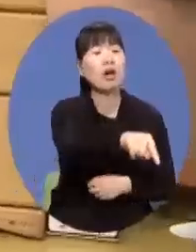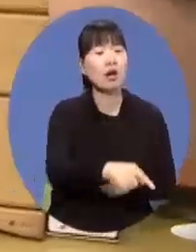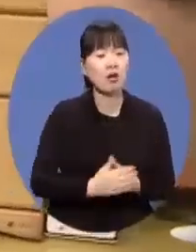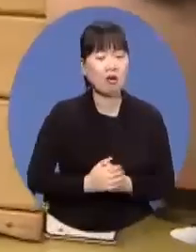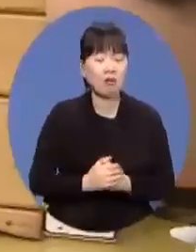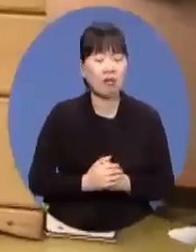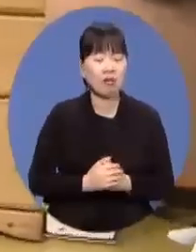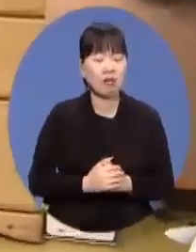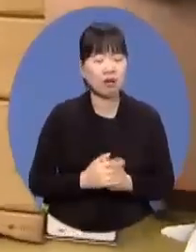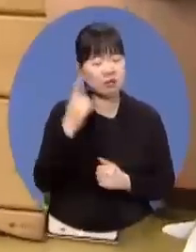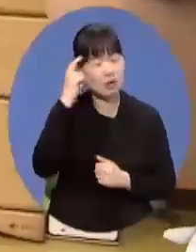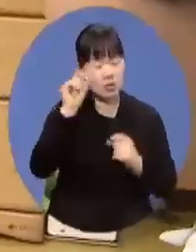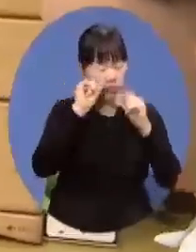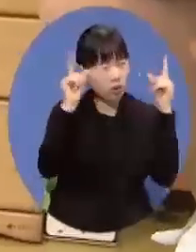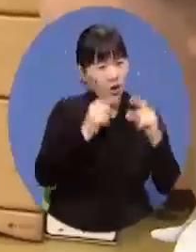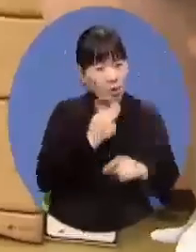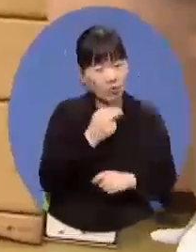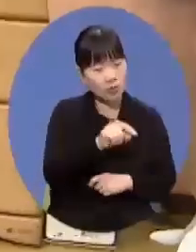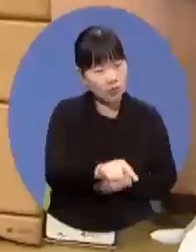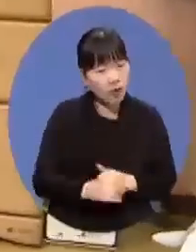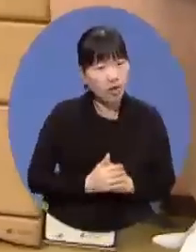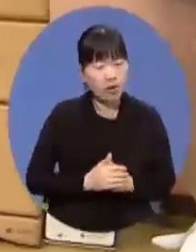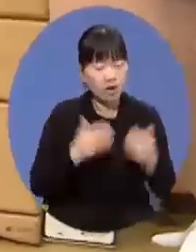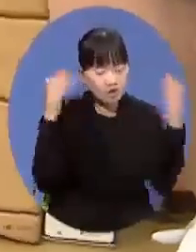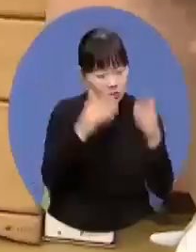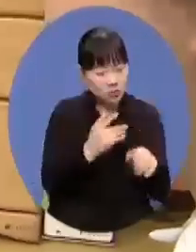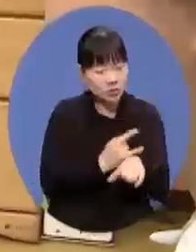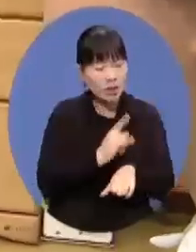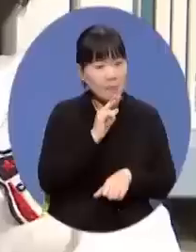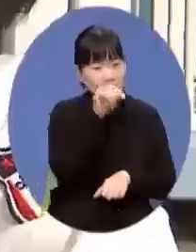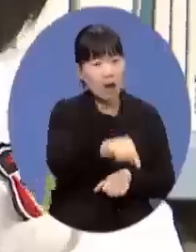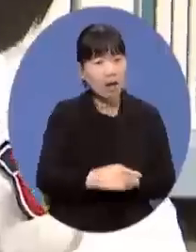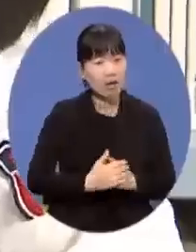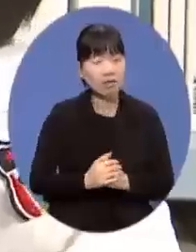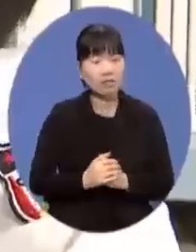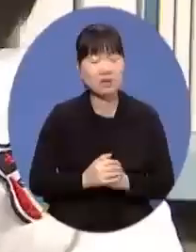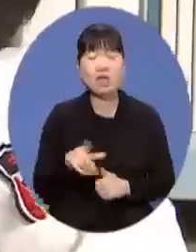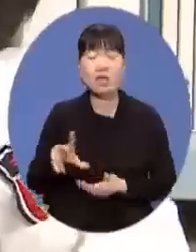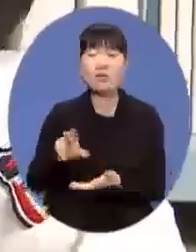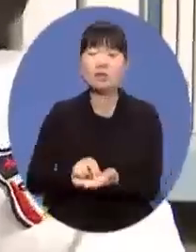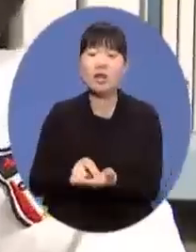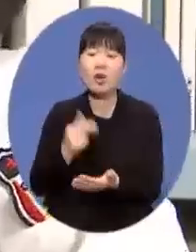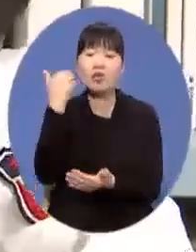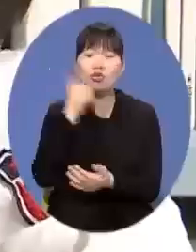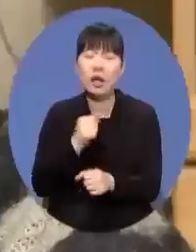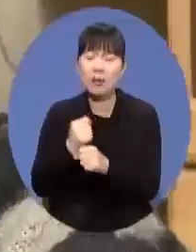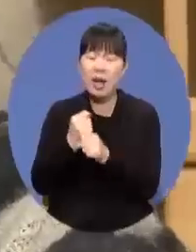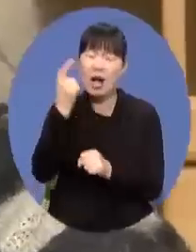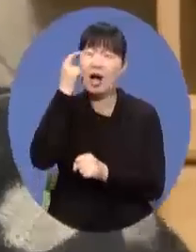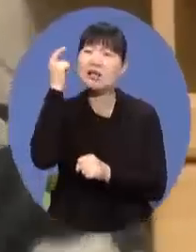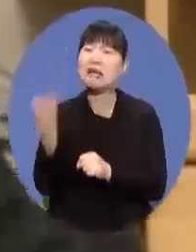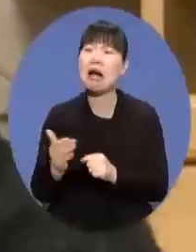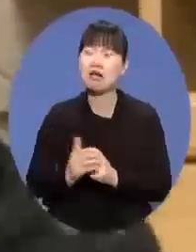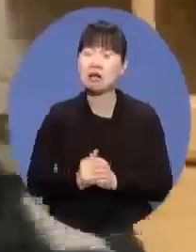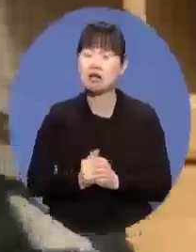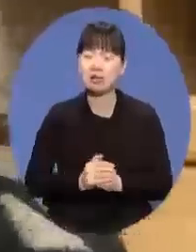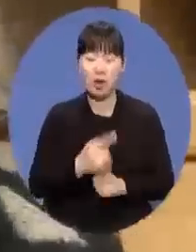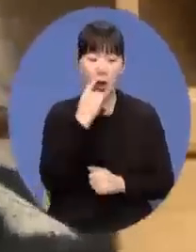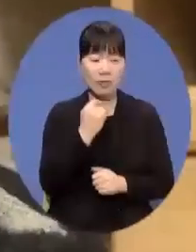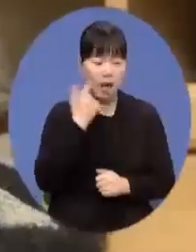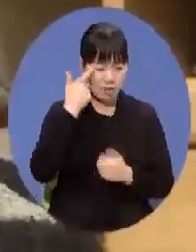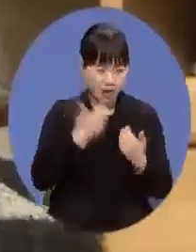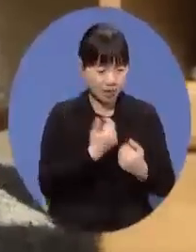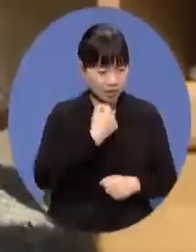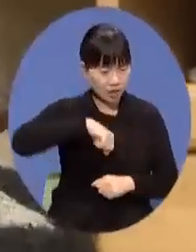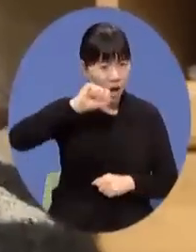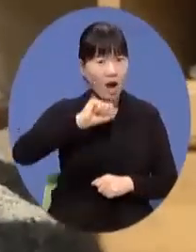어? 정신 안 차릴래? 집중 좀 하란 말이야. 이 문제는 누가 만들었을까요? 너 엄마한테 반항하는